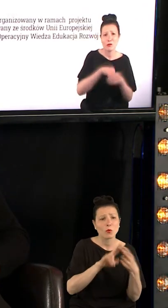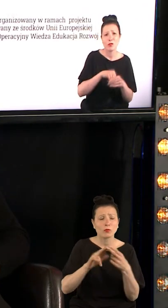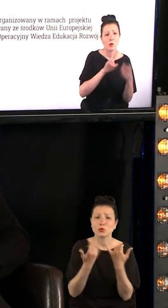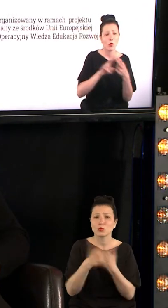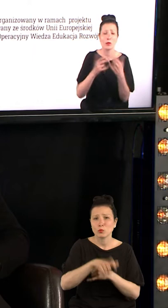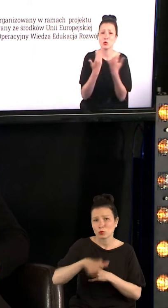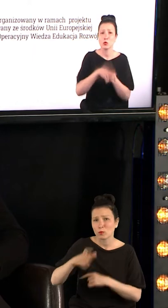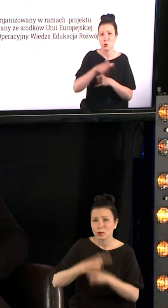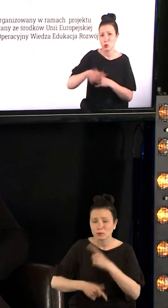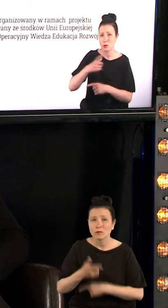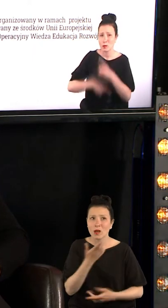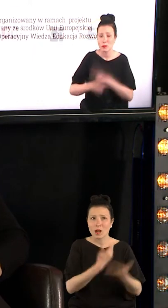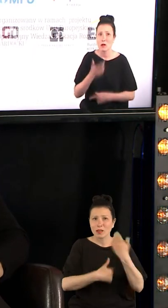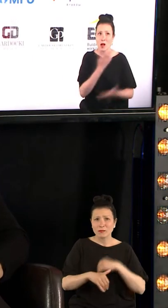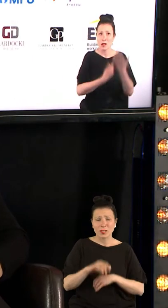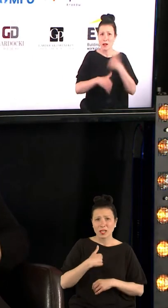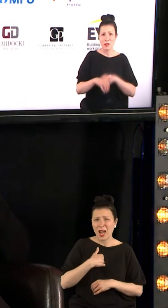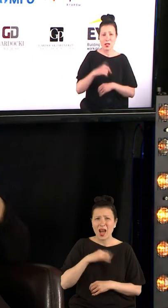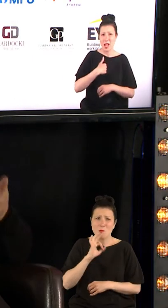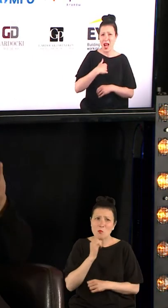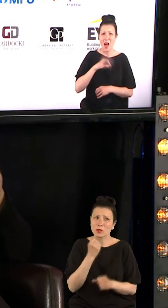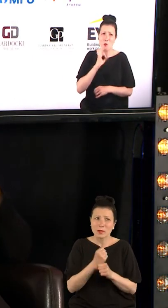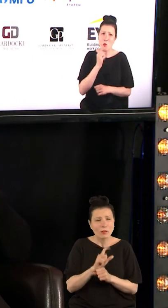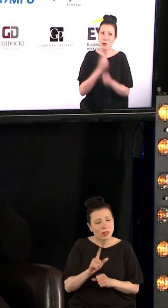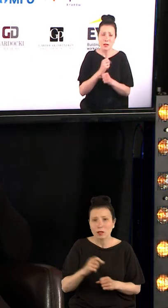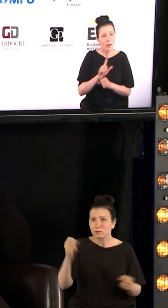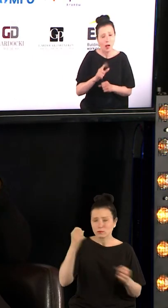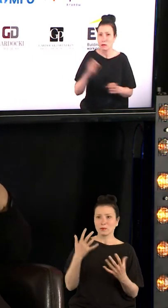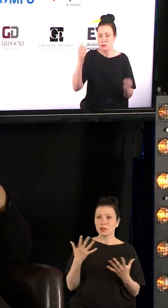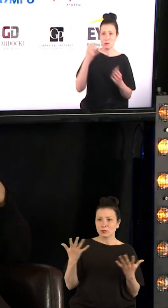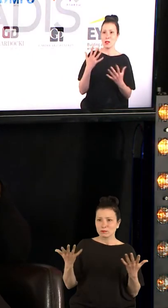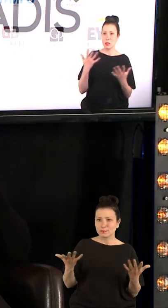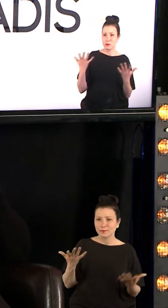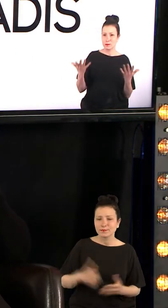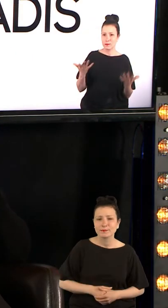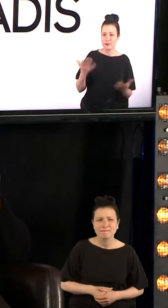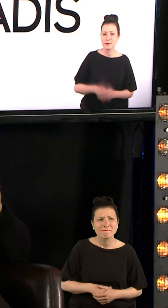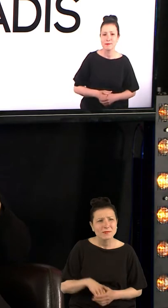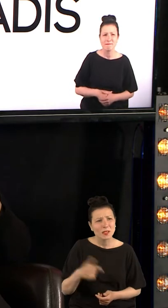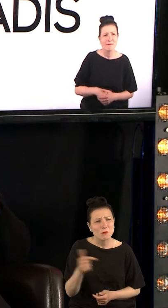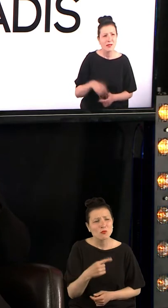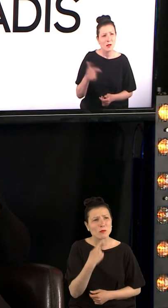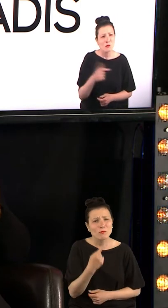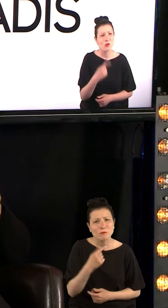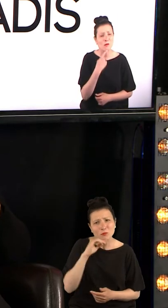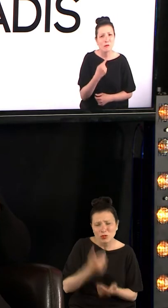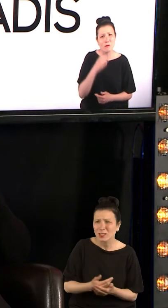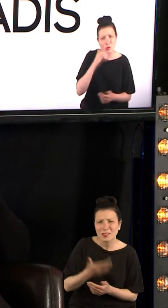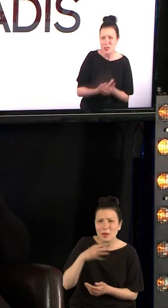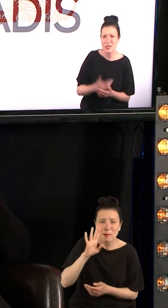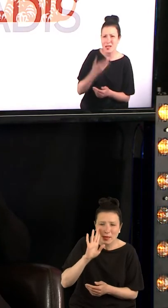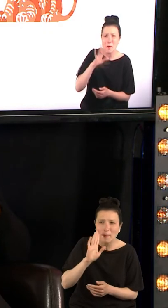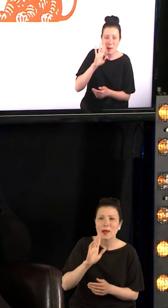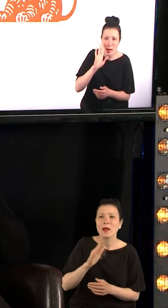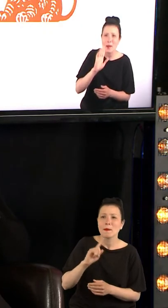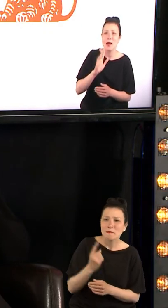młodym pracownikiem, ale zaskoczonym wtedy. I muszę powiedzieć, że nie pamiętam, czy zaraz po pierwszym wykładzie, czy po drugim